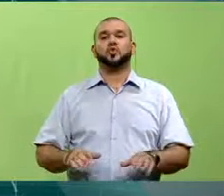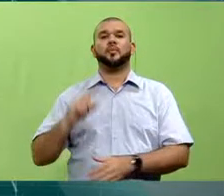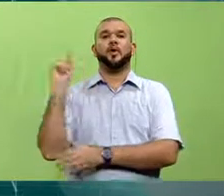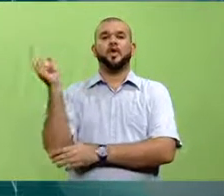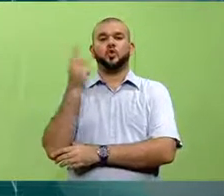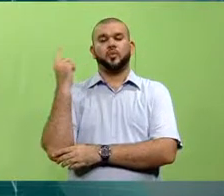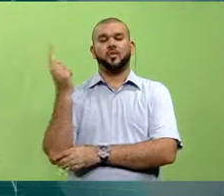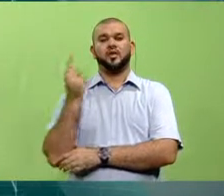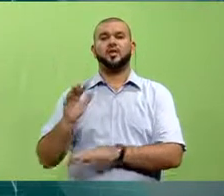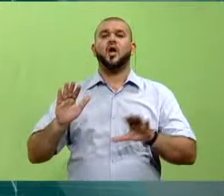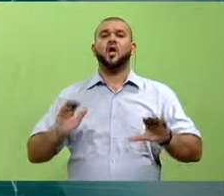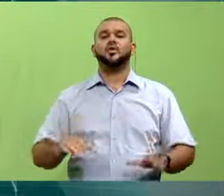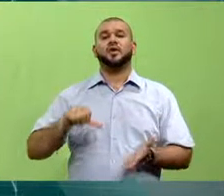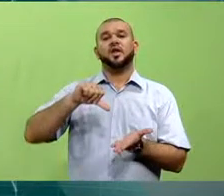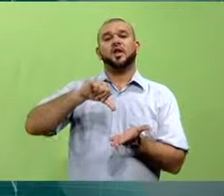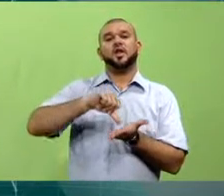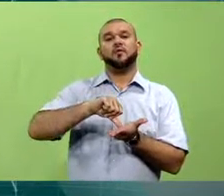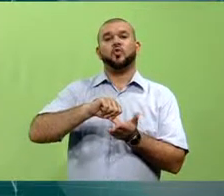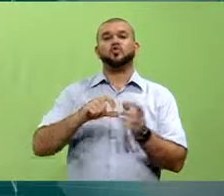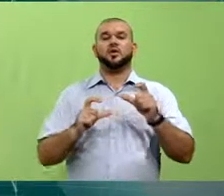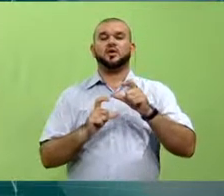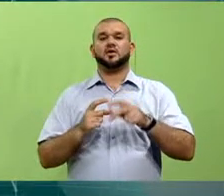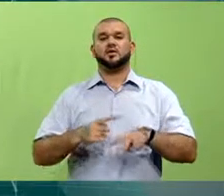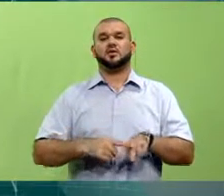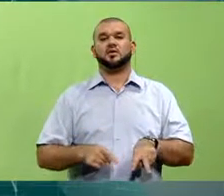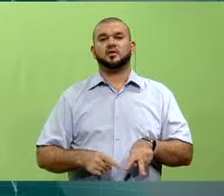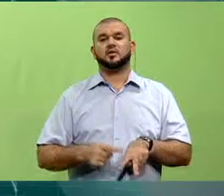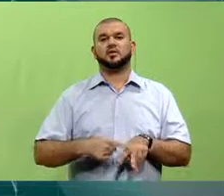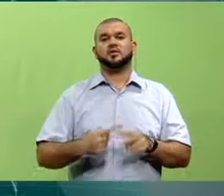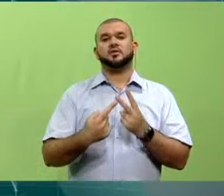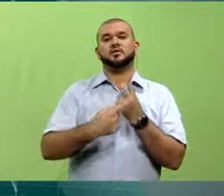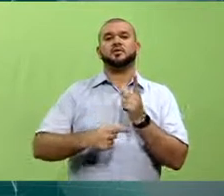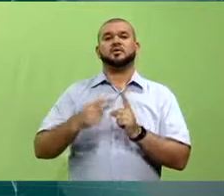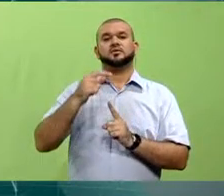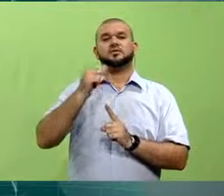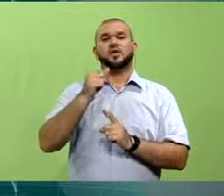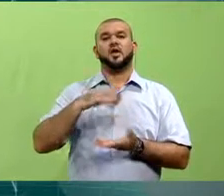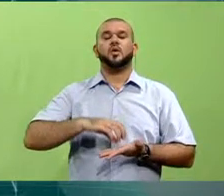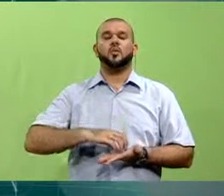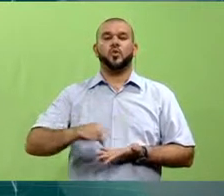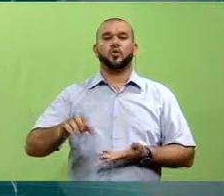Bölgesi'nde bulunan Orman Dairesi'ne ait alanda bekletilecek.